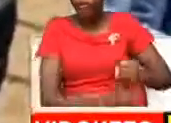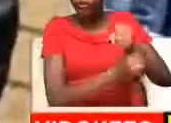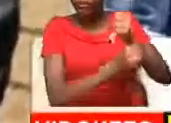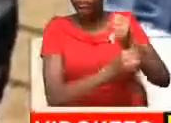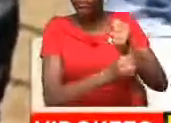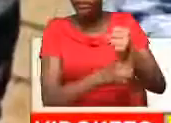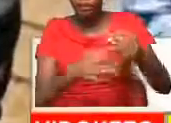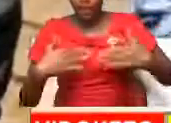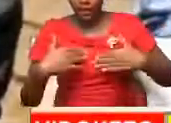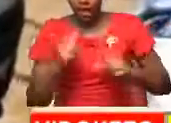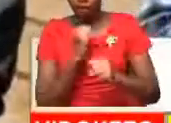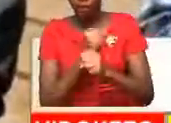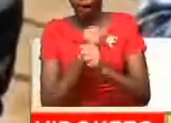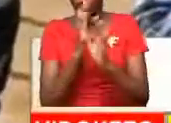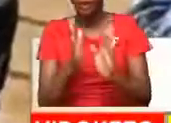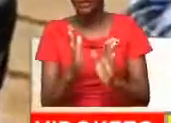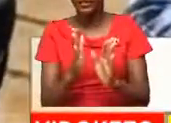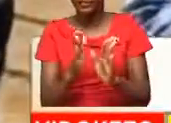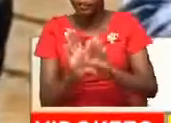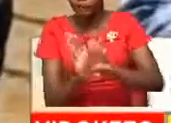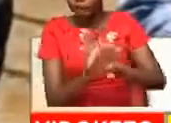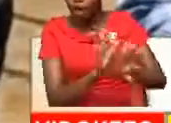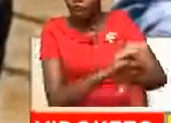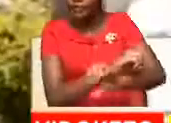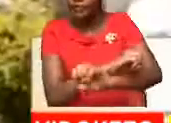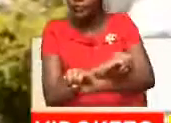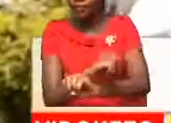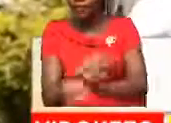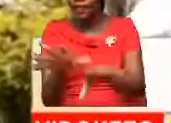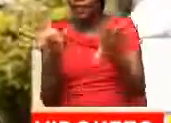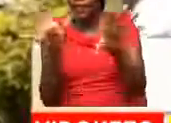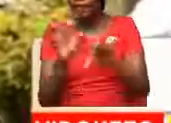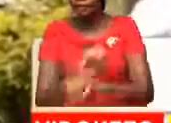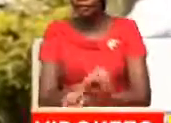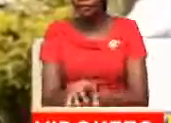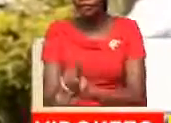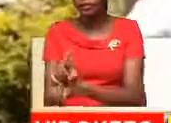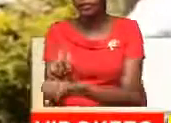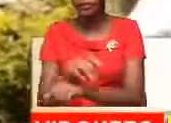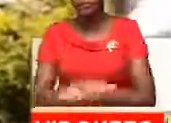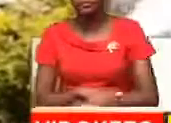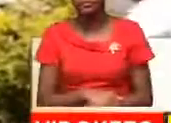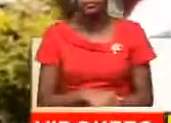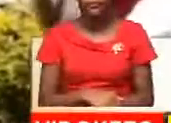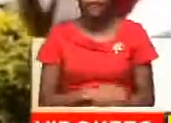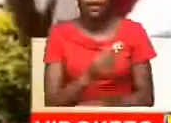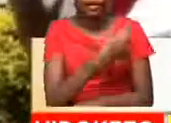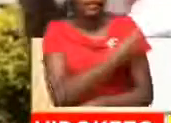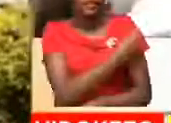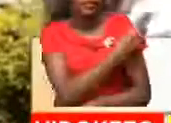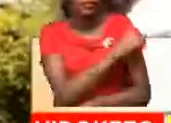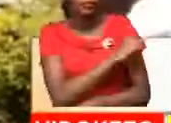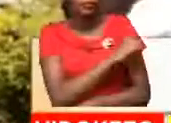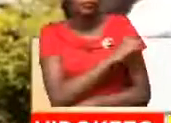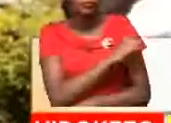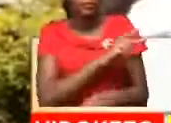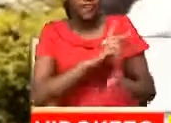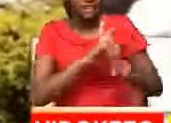afya kutokana na maambukizi ya maradhi ya COVID-19. This hospital, being our partner in many